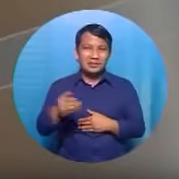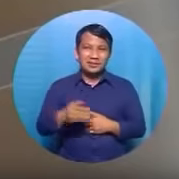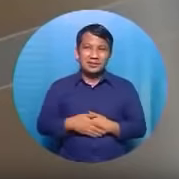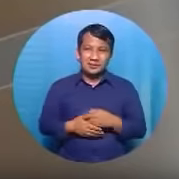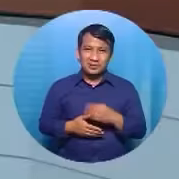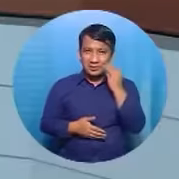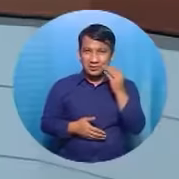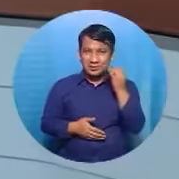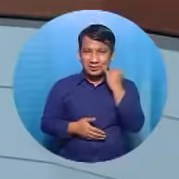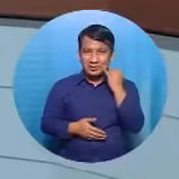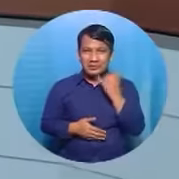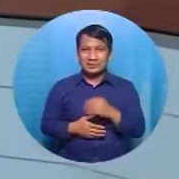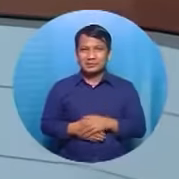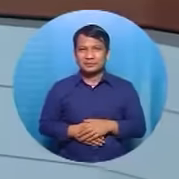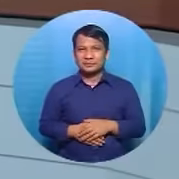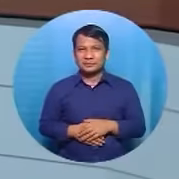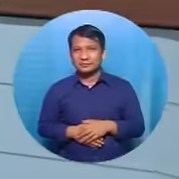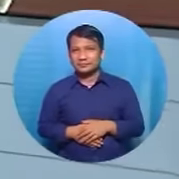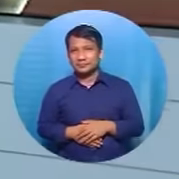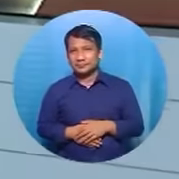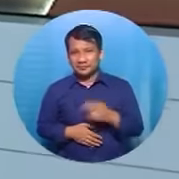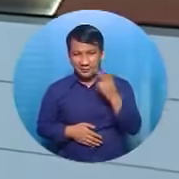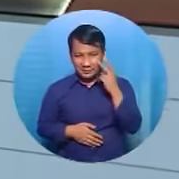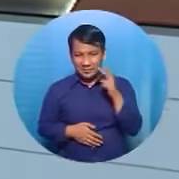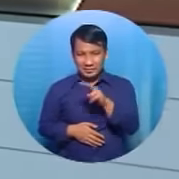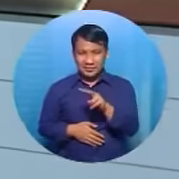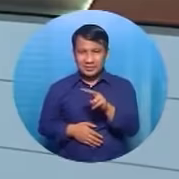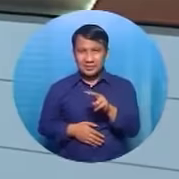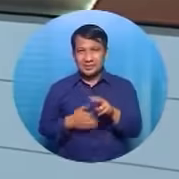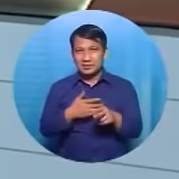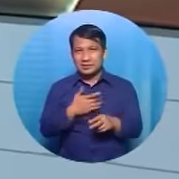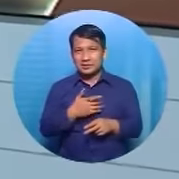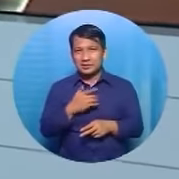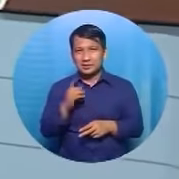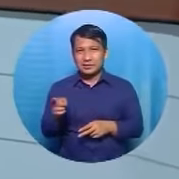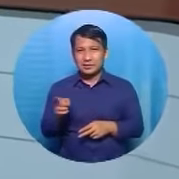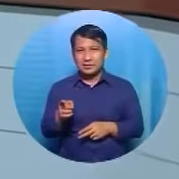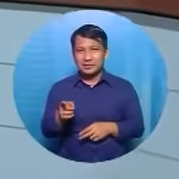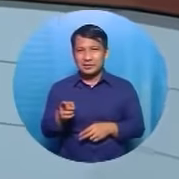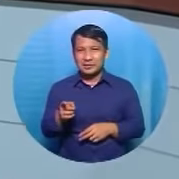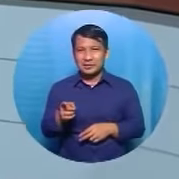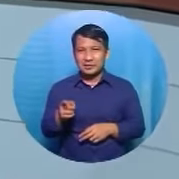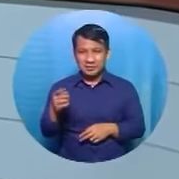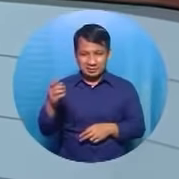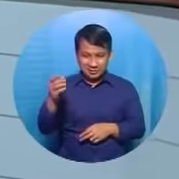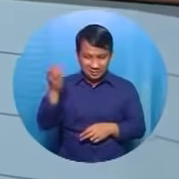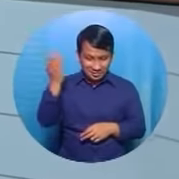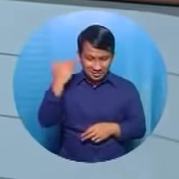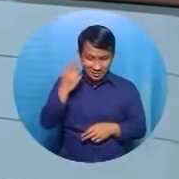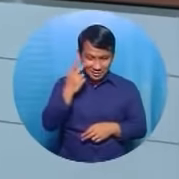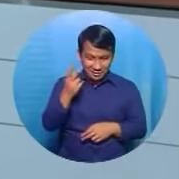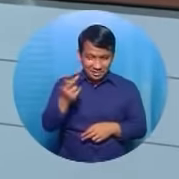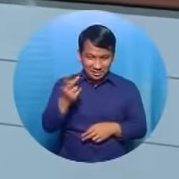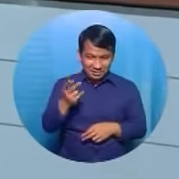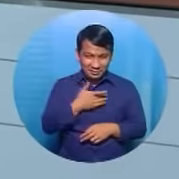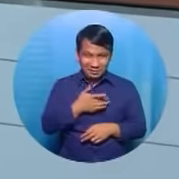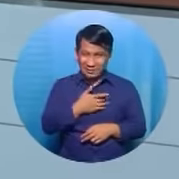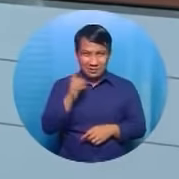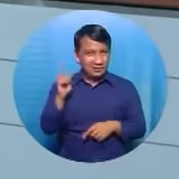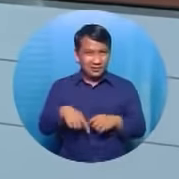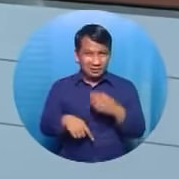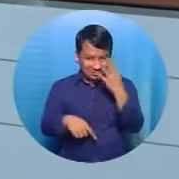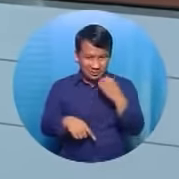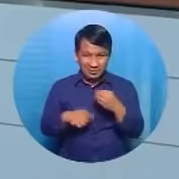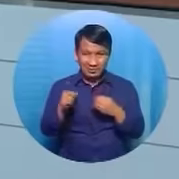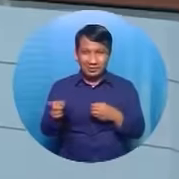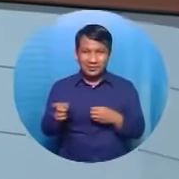MJ Marfori. Nakikita ko na yung reaksyon ni Corporal nung sabi ni Mrs. Ayaw ko yan matulog